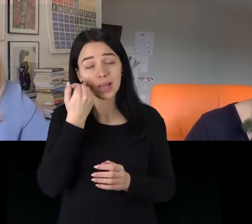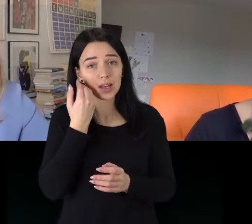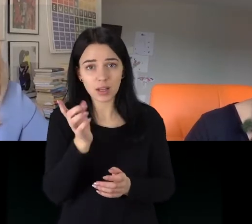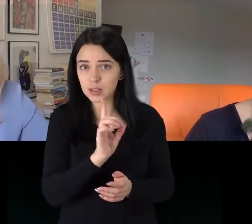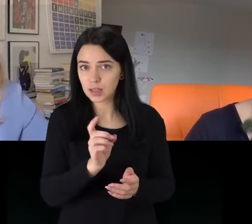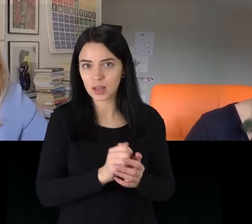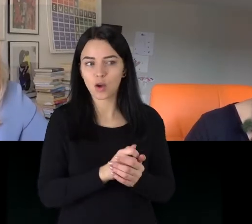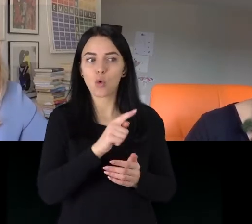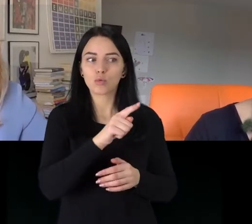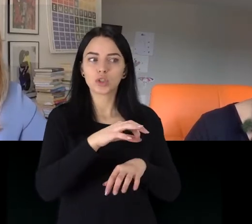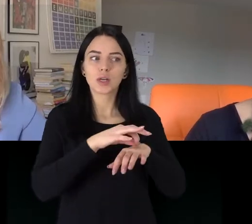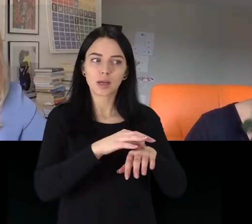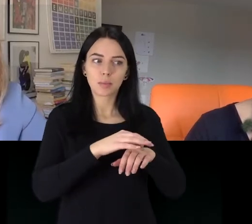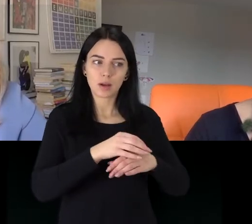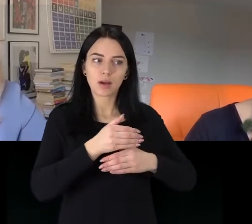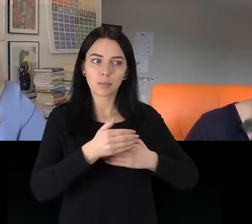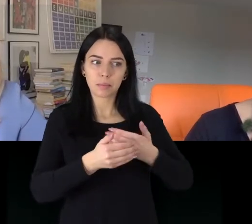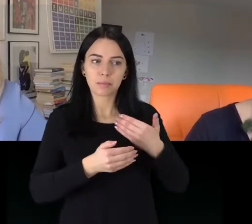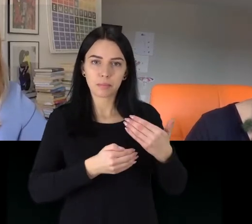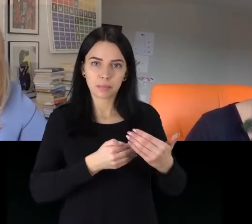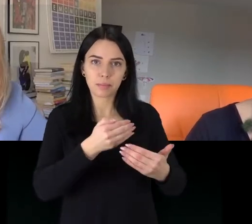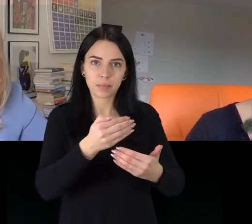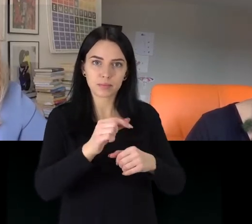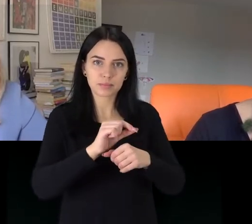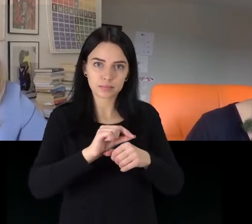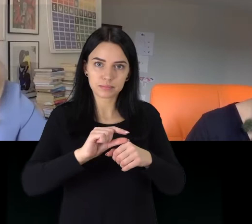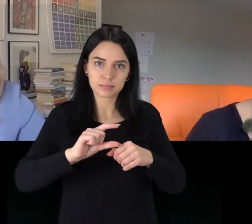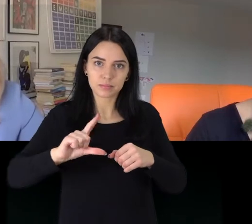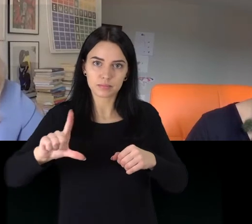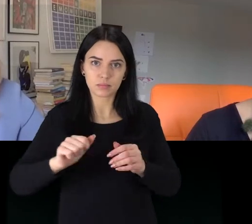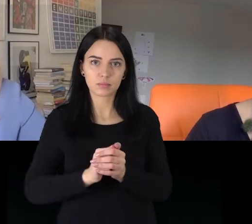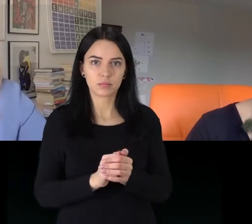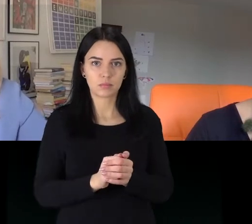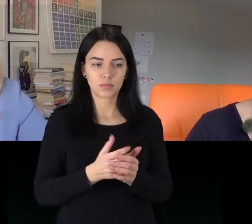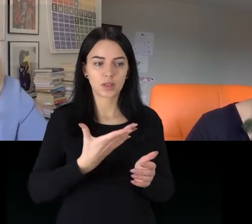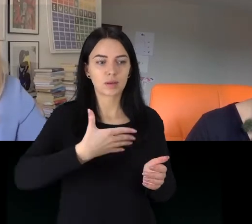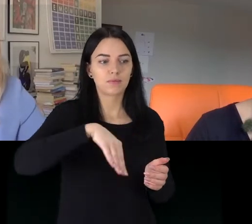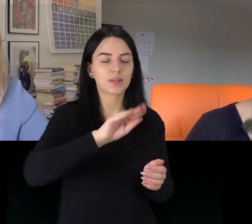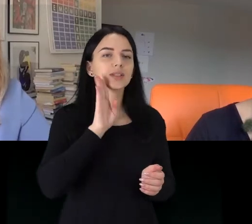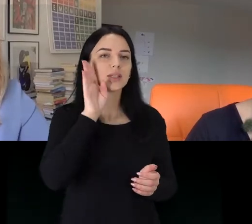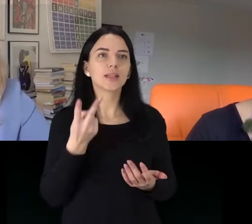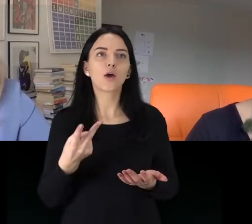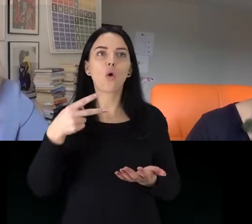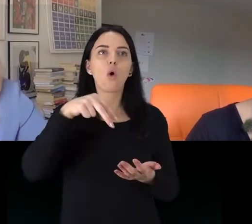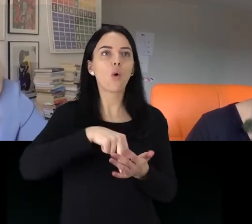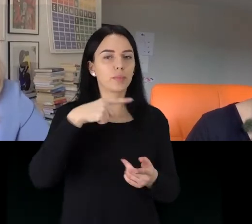nei vienas nesikėlęs ir ten netapo priklausomas nei nuo alkoholio, nei nuo narkotinių medžiagų, nei nuo